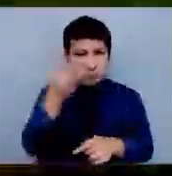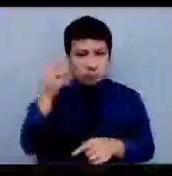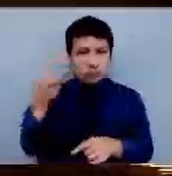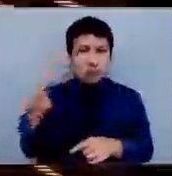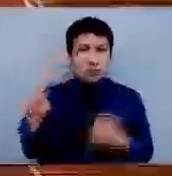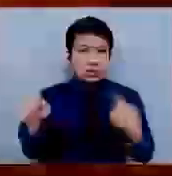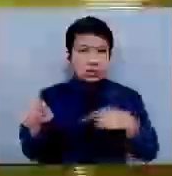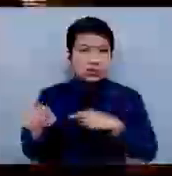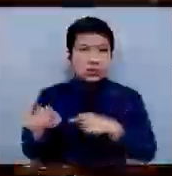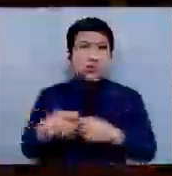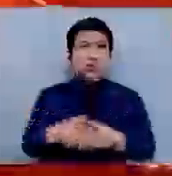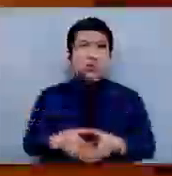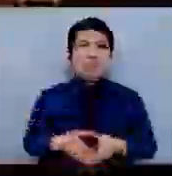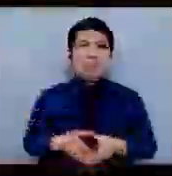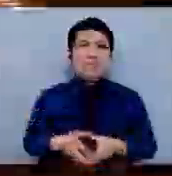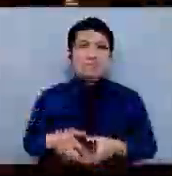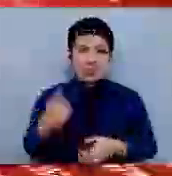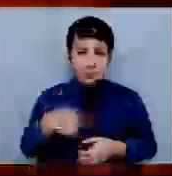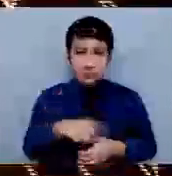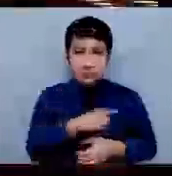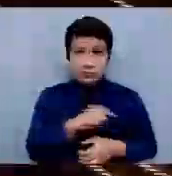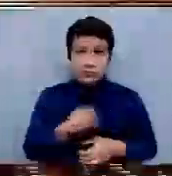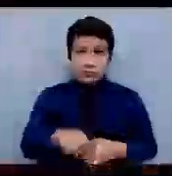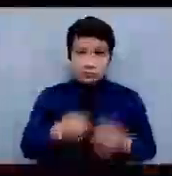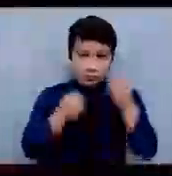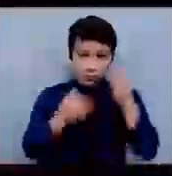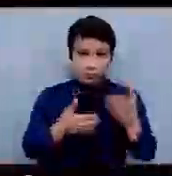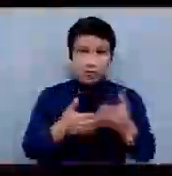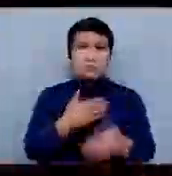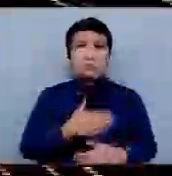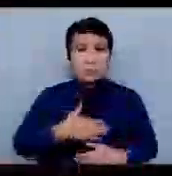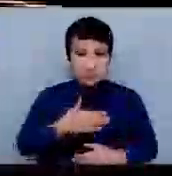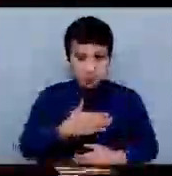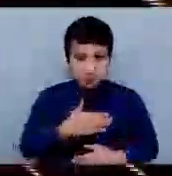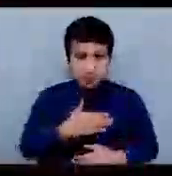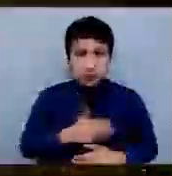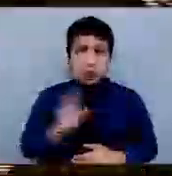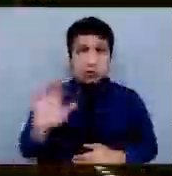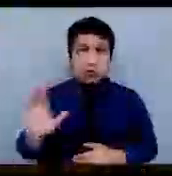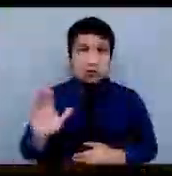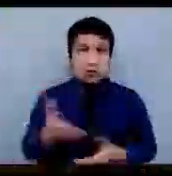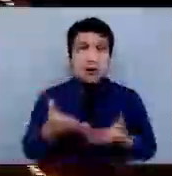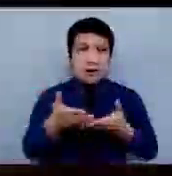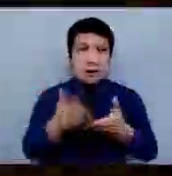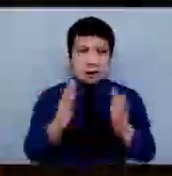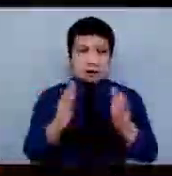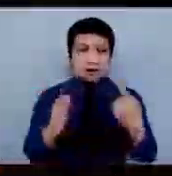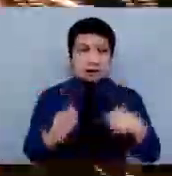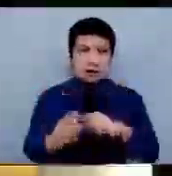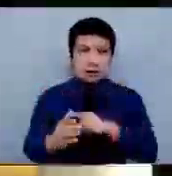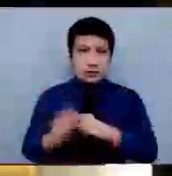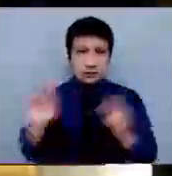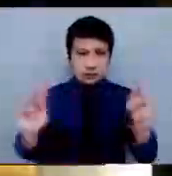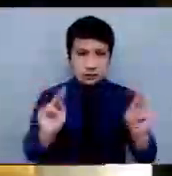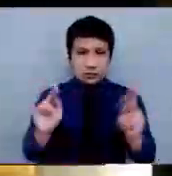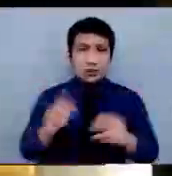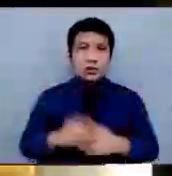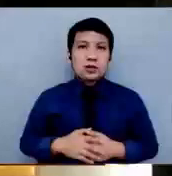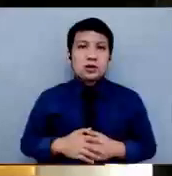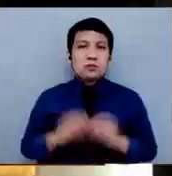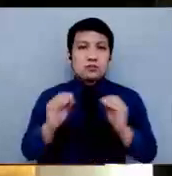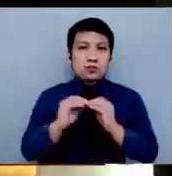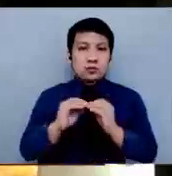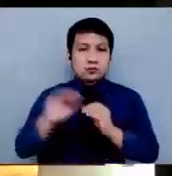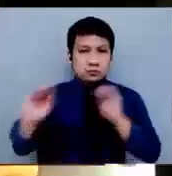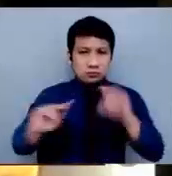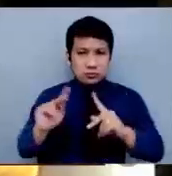kinauukulan. Ang sa amin lang ay pakiusap na pagbigyan naman po ang mga tao at nang sa